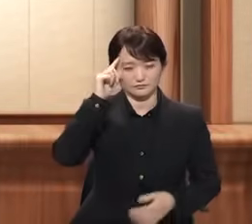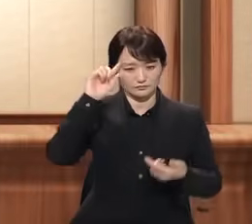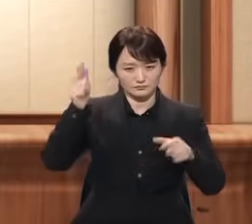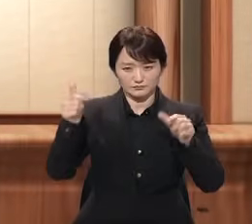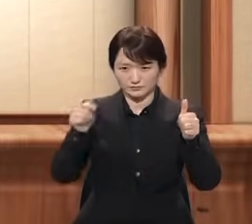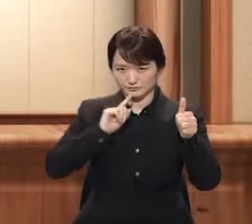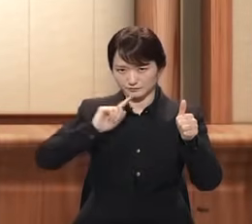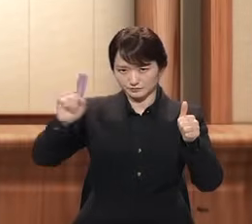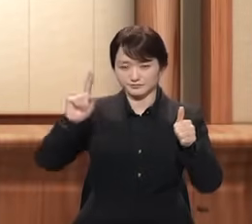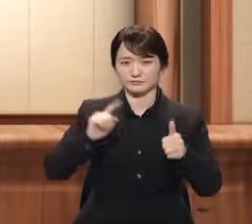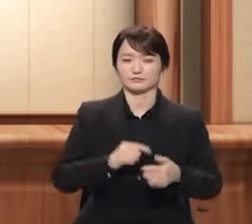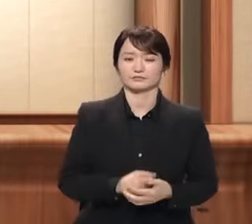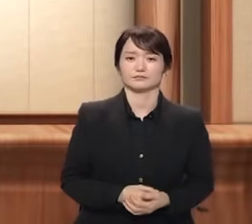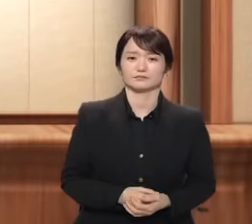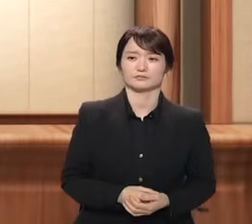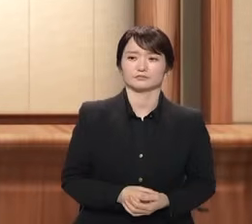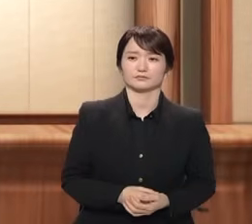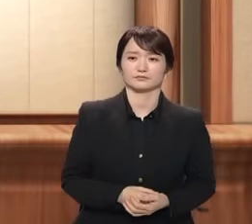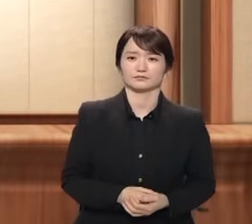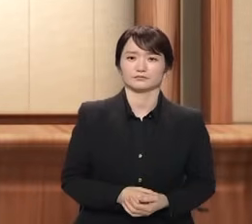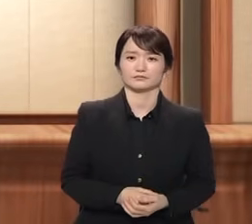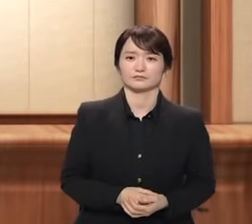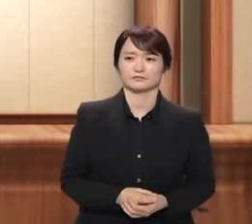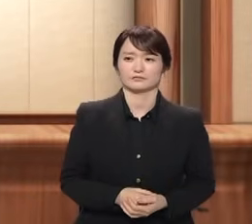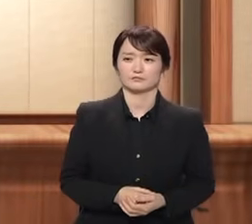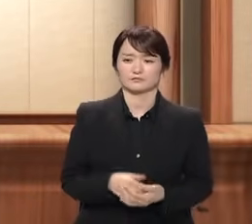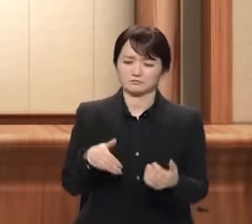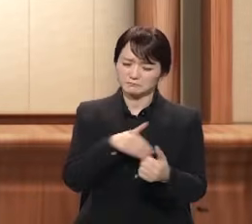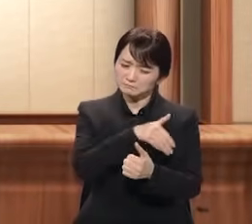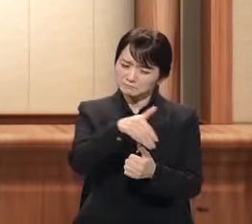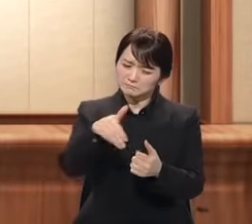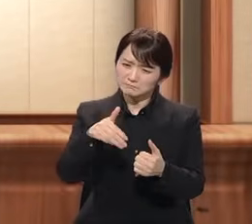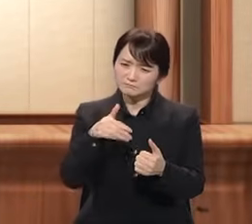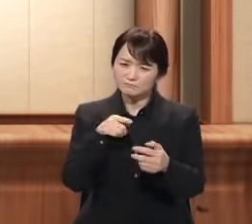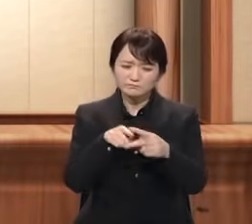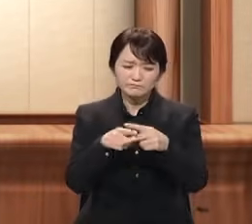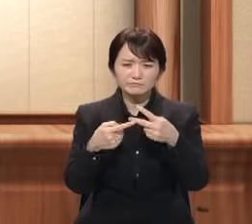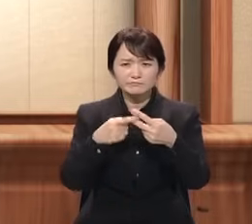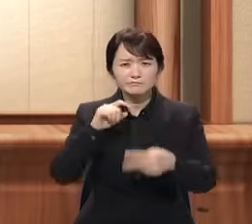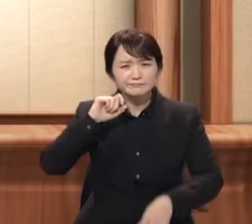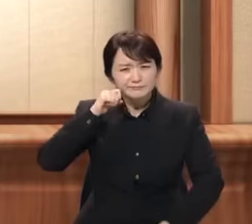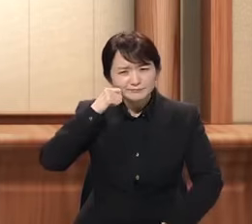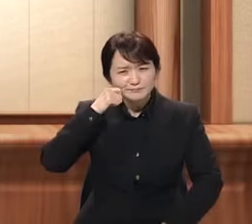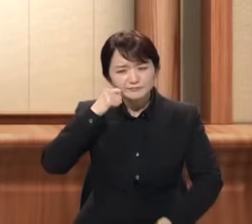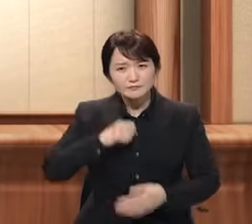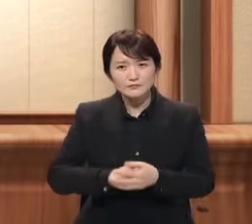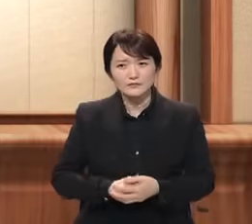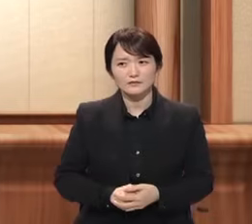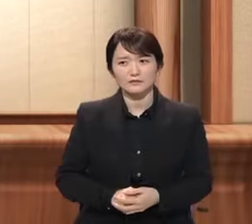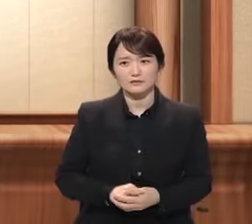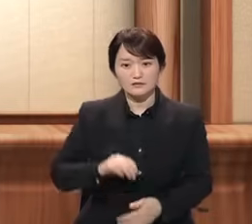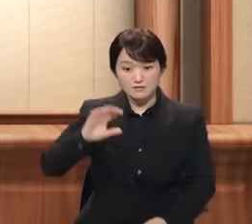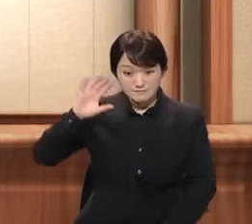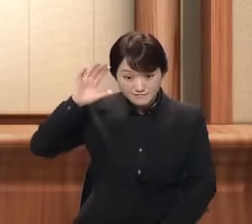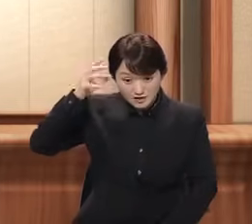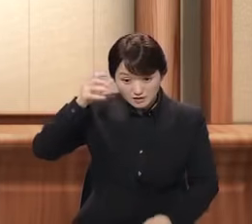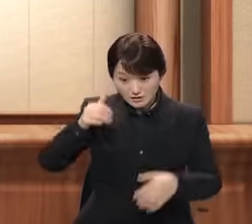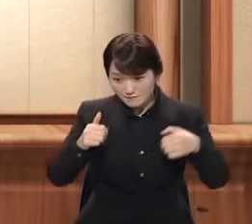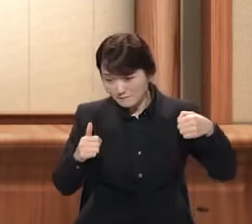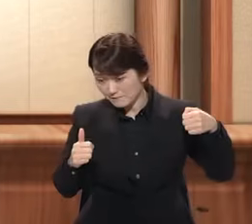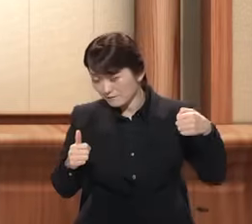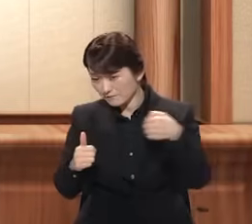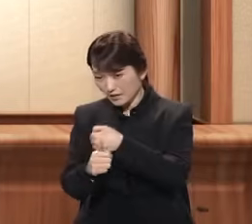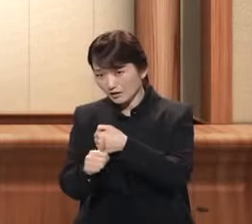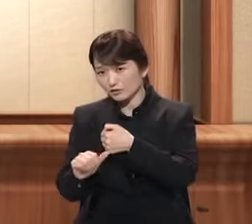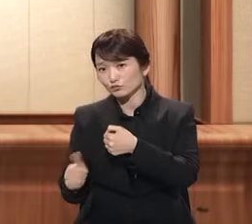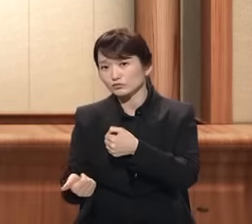상황이기도 하지만 글쎄요. 납득하기가 좀 어렵습니다. 우발적 범행이고 반성을 하고 있다. 이 부분이 납득을 할 수